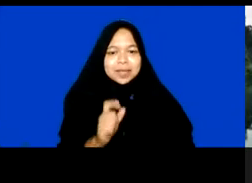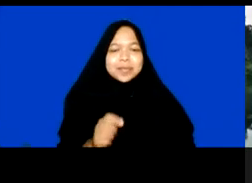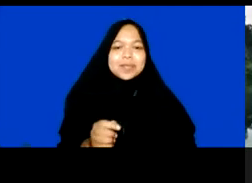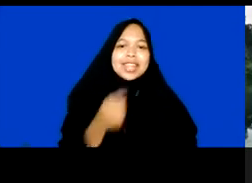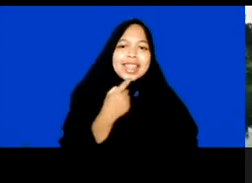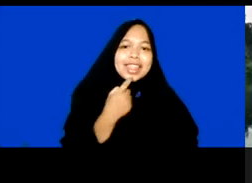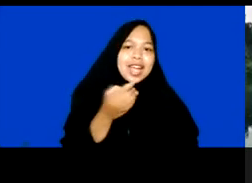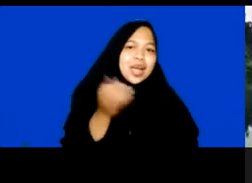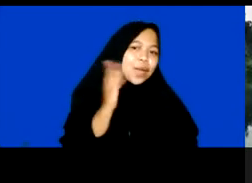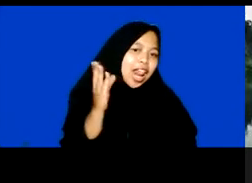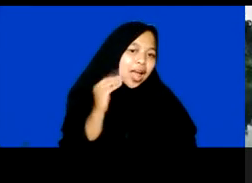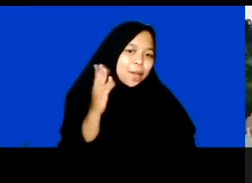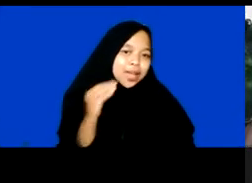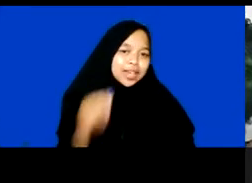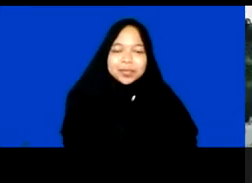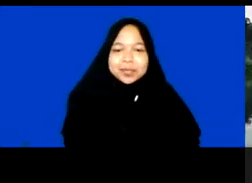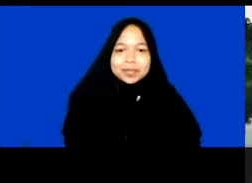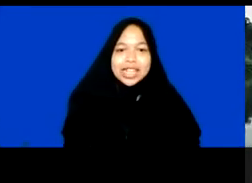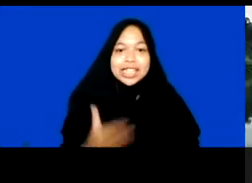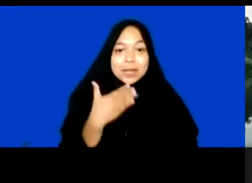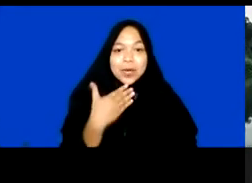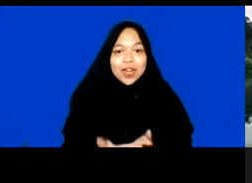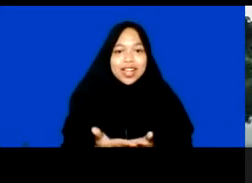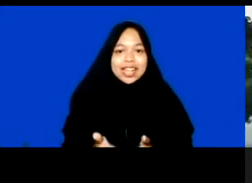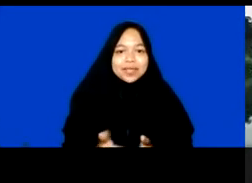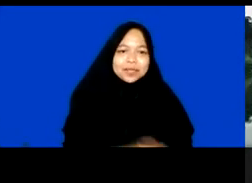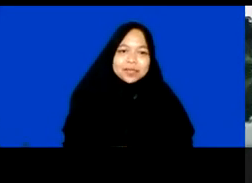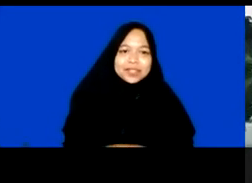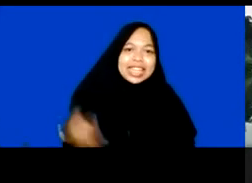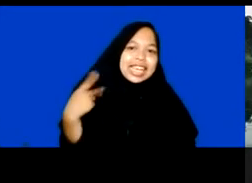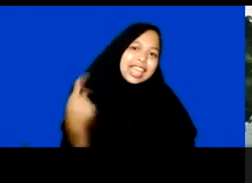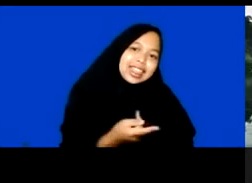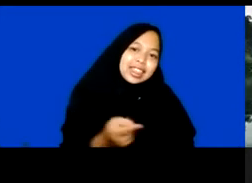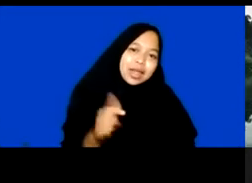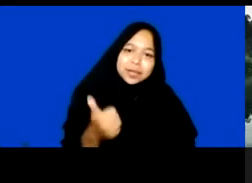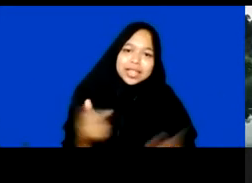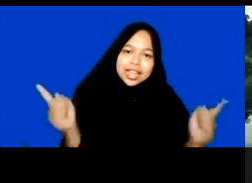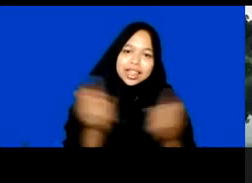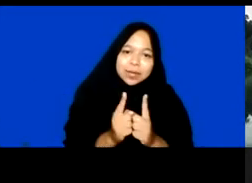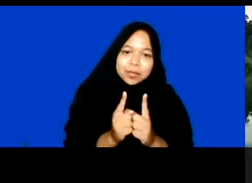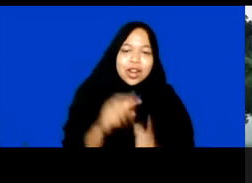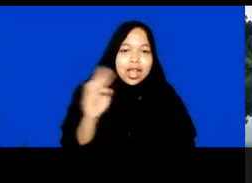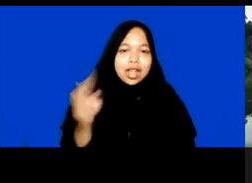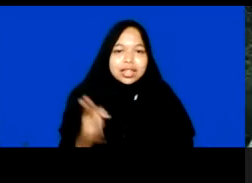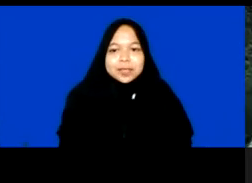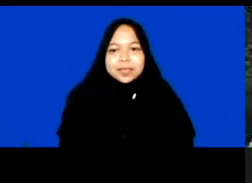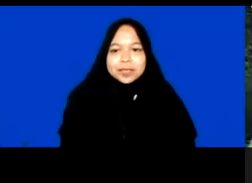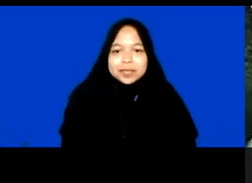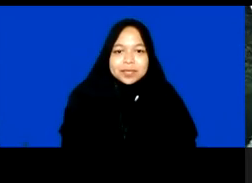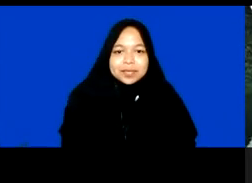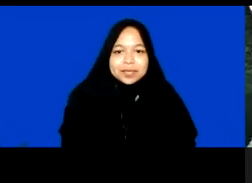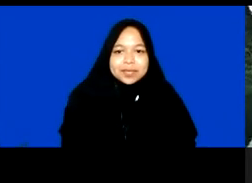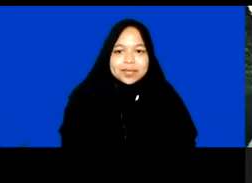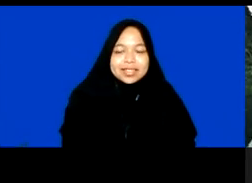kita bisa bertemu kembali di bincang-bincang online dengan tema lain, topik lainnya ya Mas Kirei ya. Oke, dari